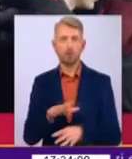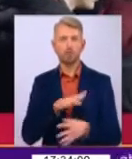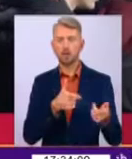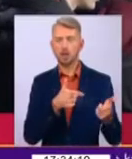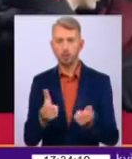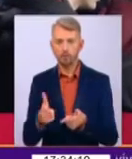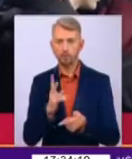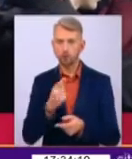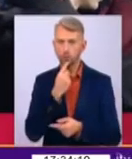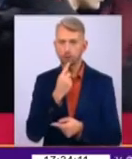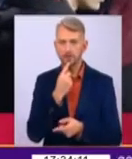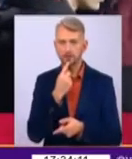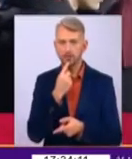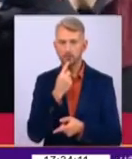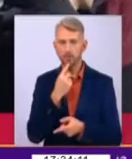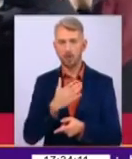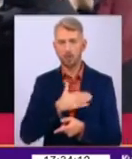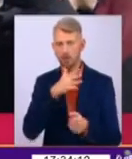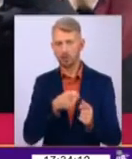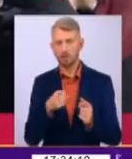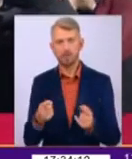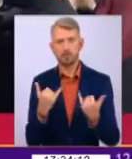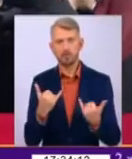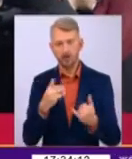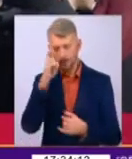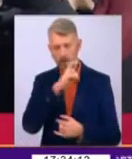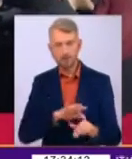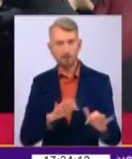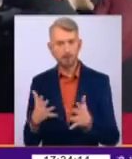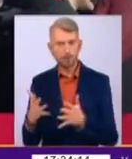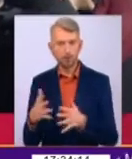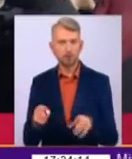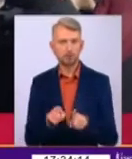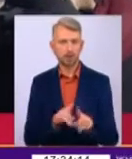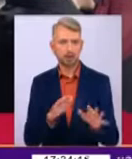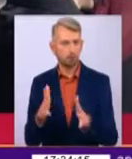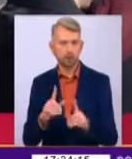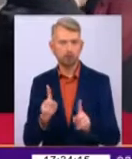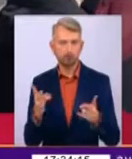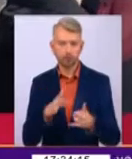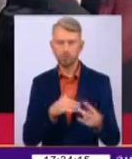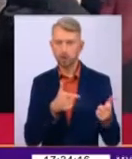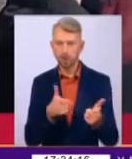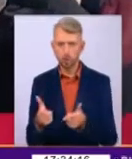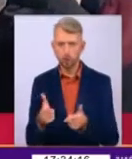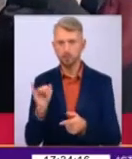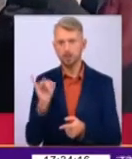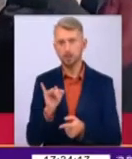готовим к труднощам. В наше время, як би зараз в країні відбувають такі события, що треба бути готовим, як би,